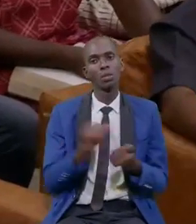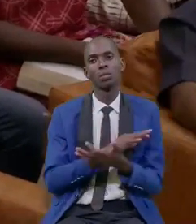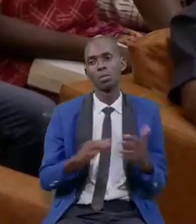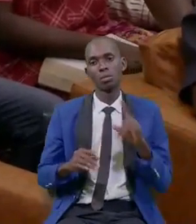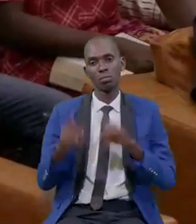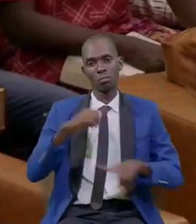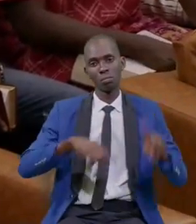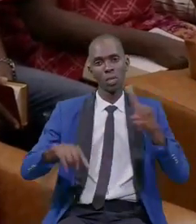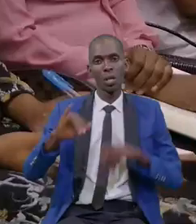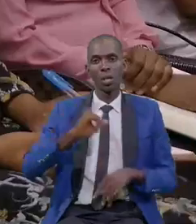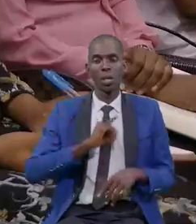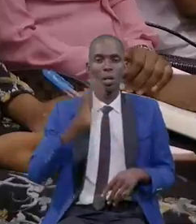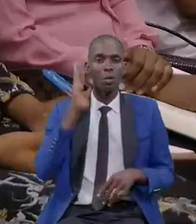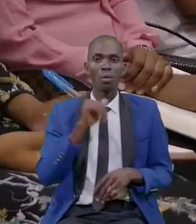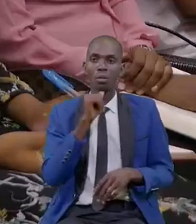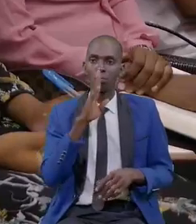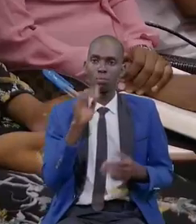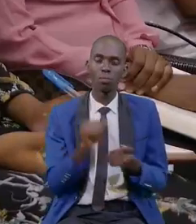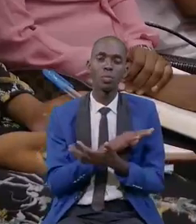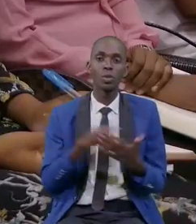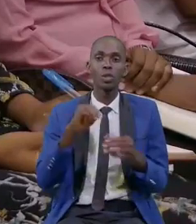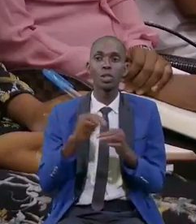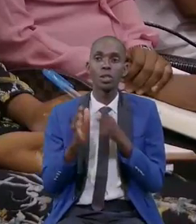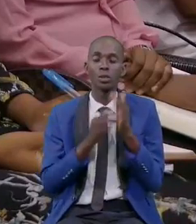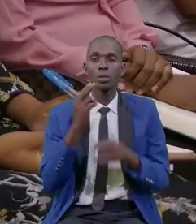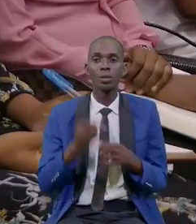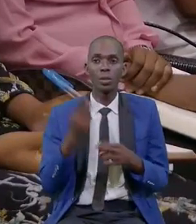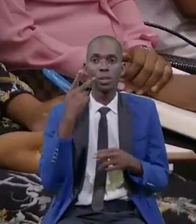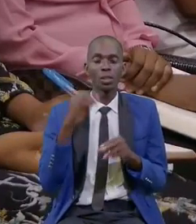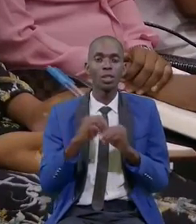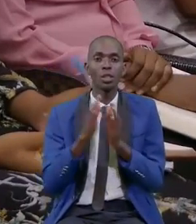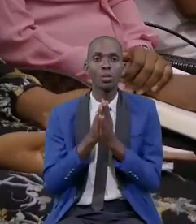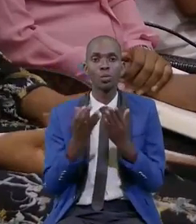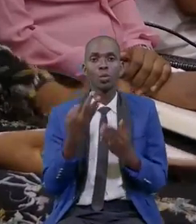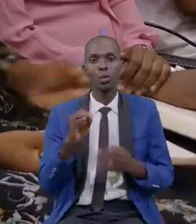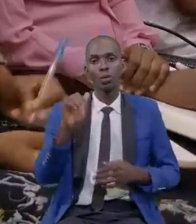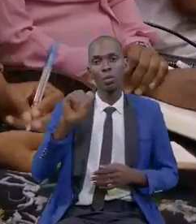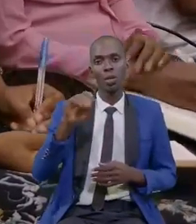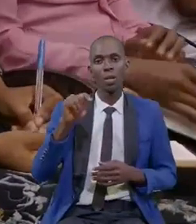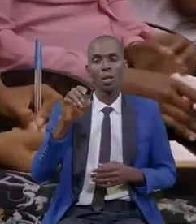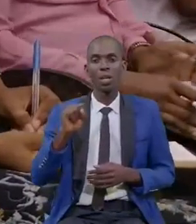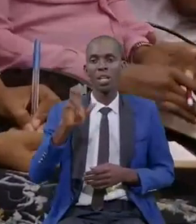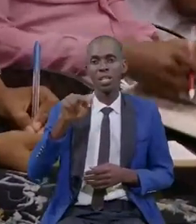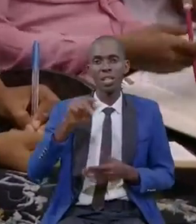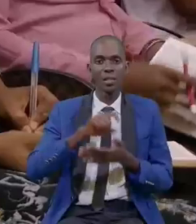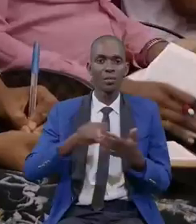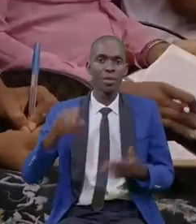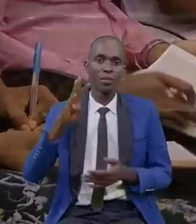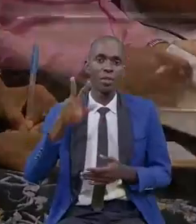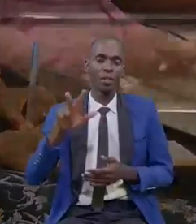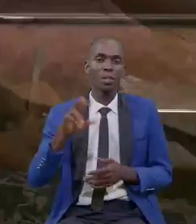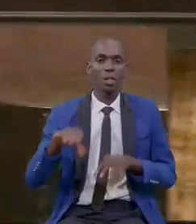demeurer dans le Seigneur au nom de Jésus. Actes, chapitre 13, verset